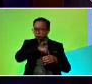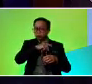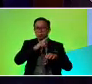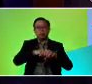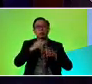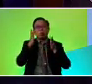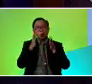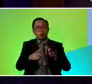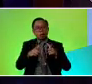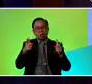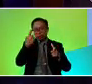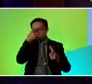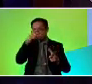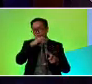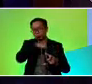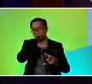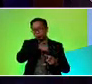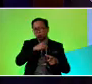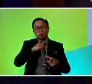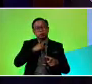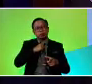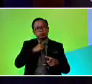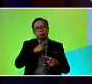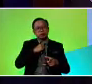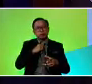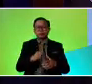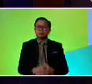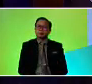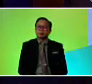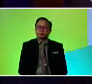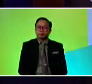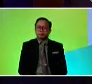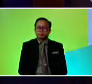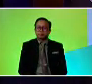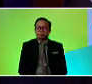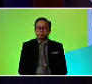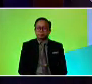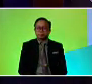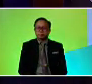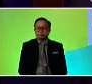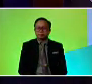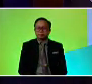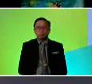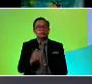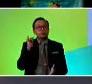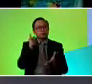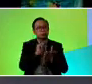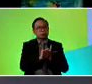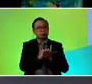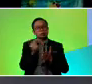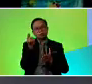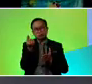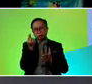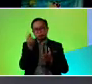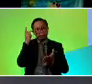lain oke demi keuntungan dan juga kepentingan diri sendiri baik itulah dia sedikit